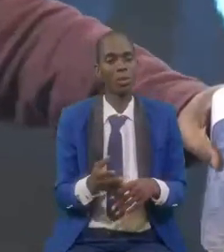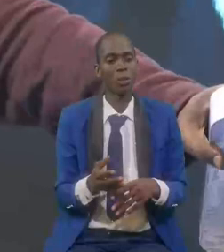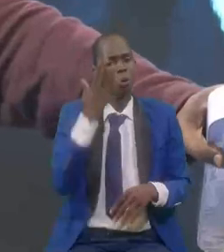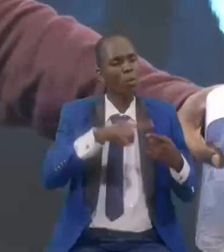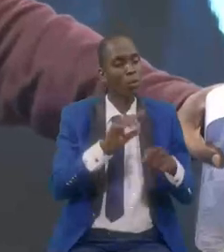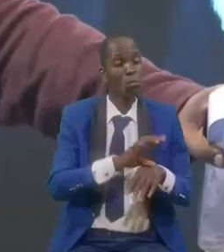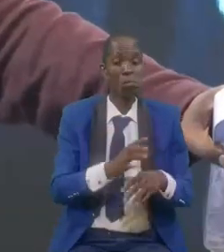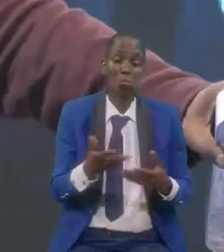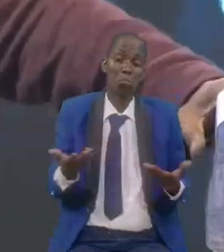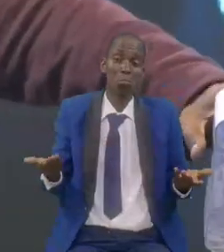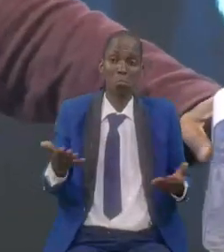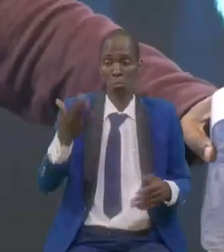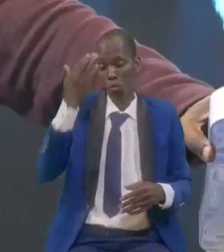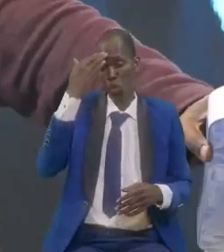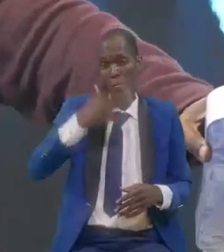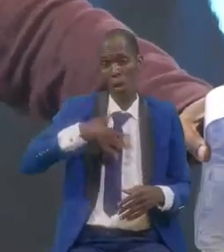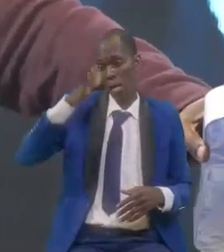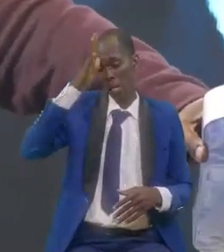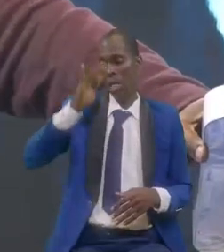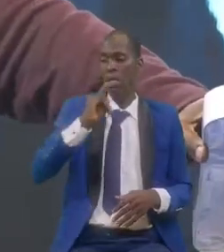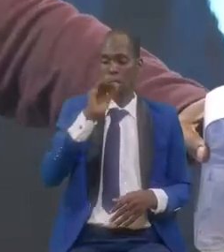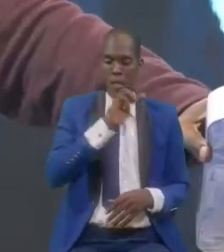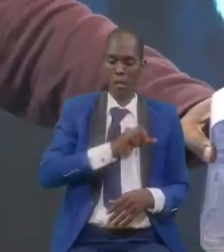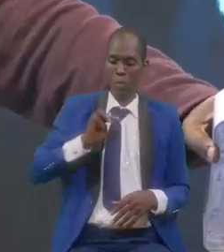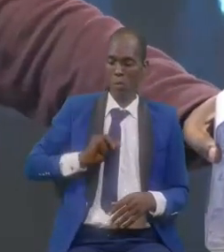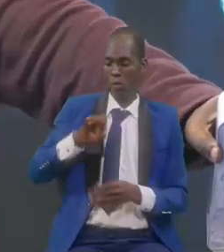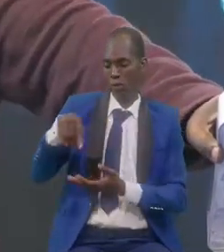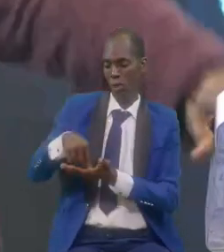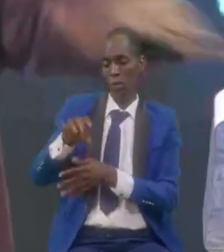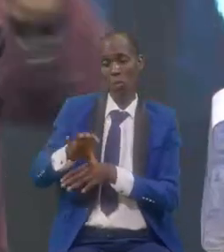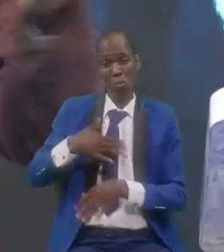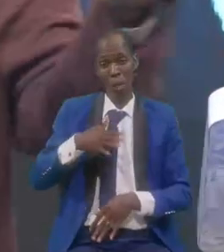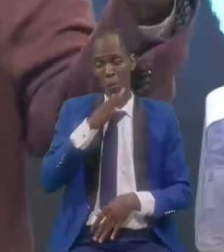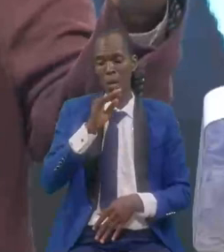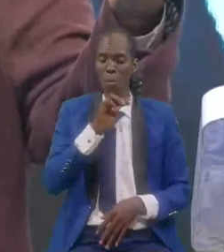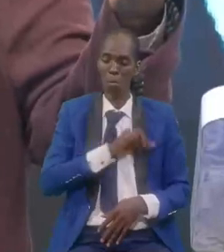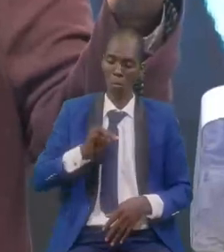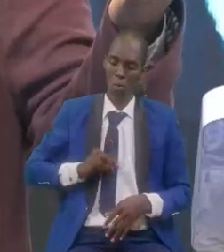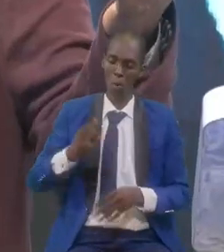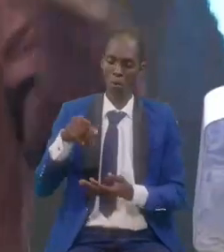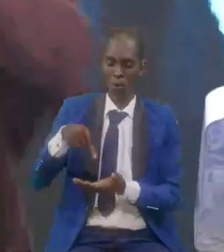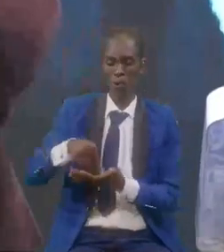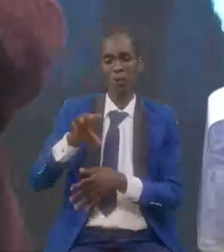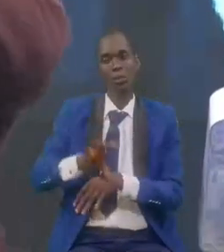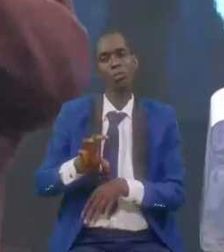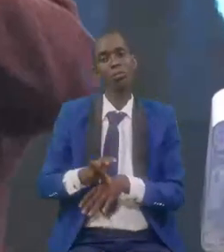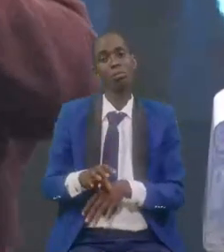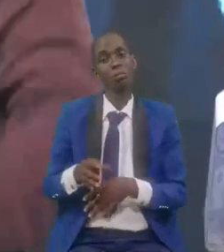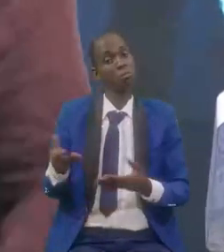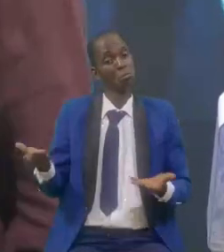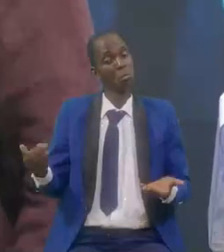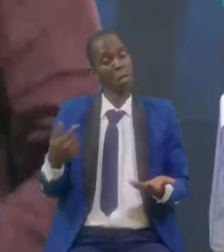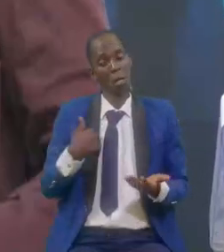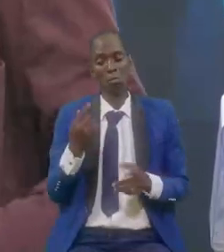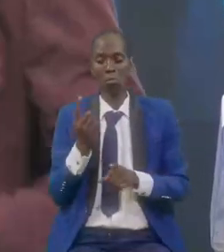papa était membre de cette église. Ma maman était membre de cette église. Maintenant, je